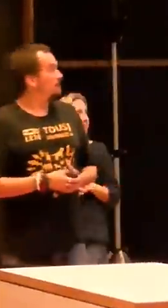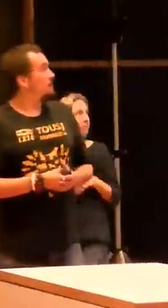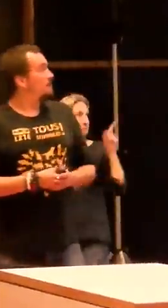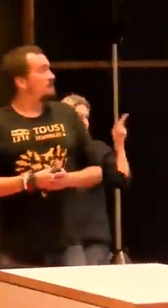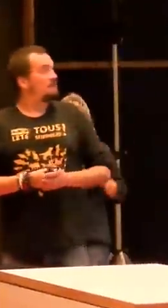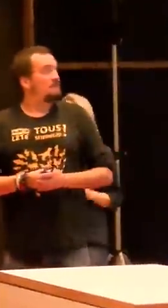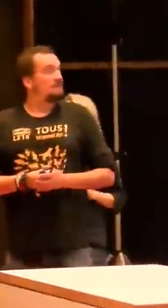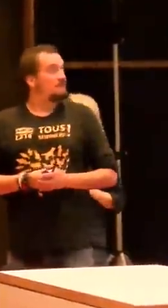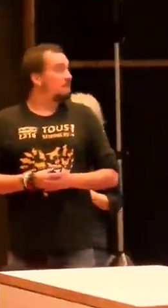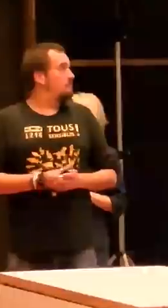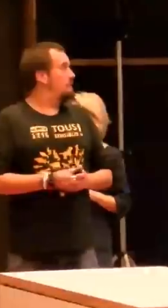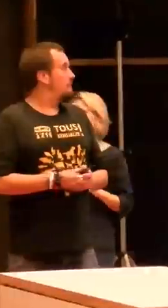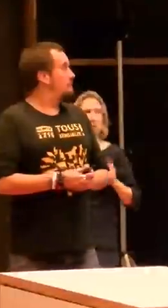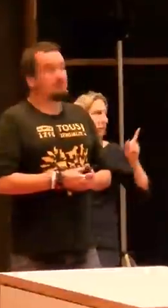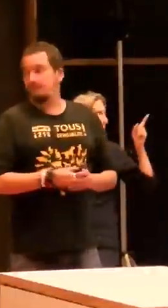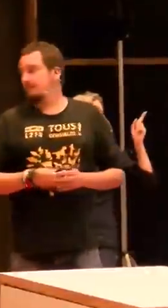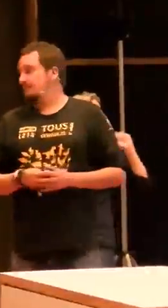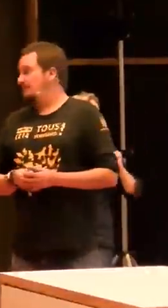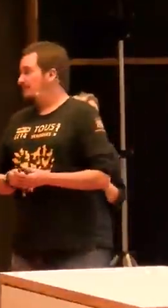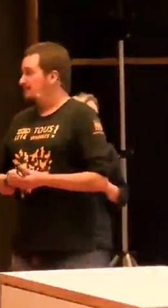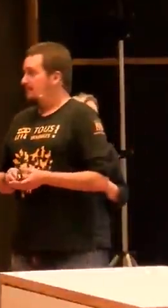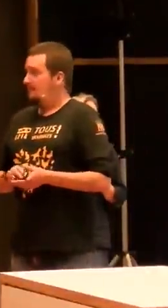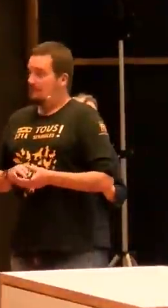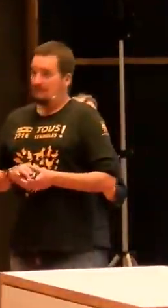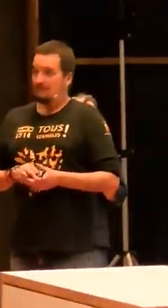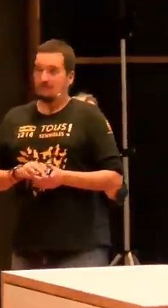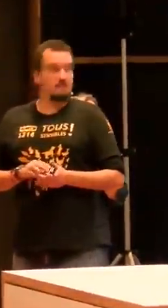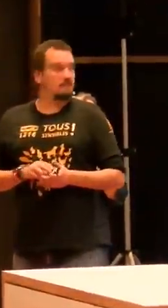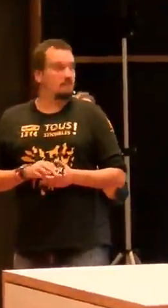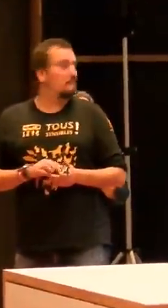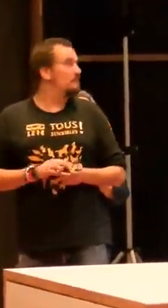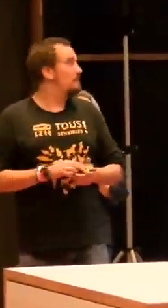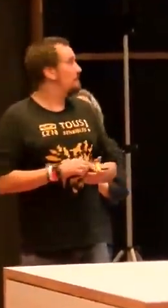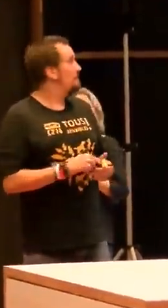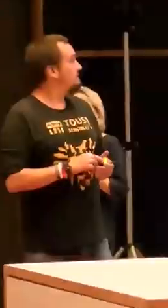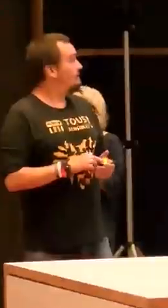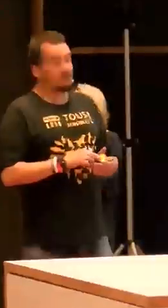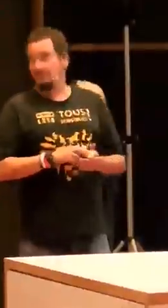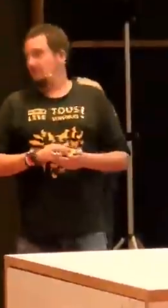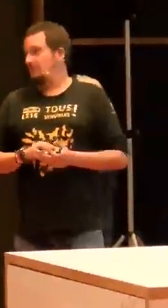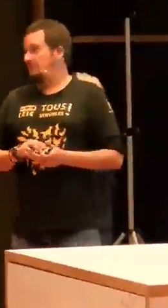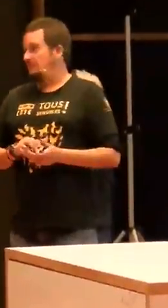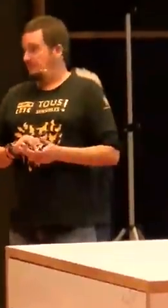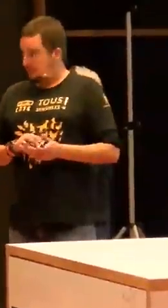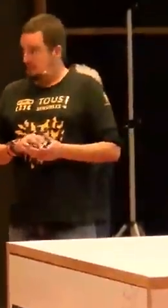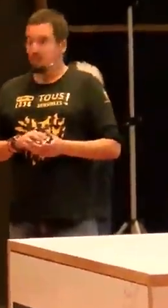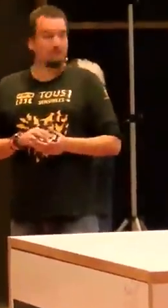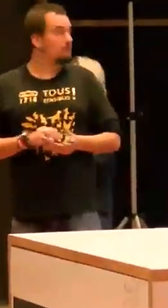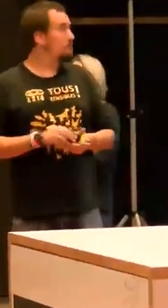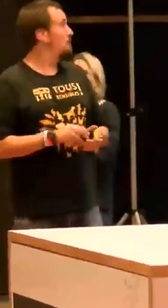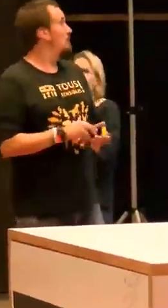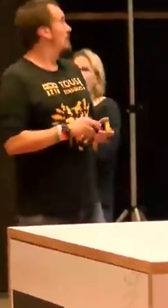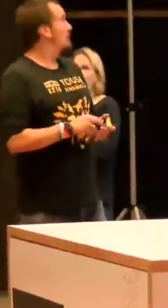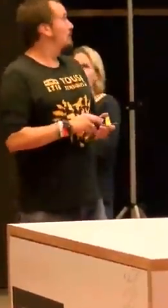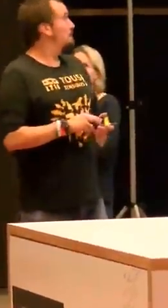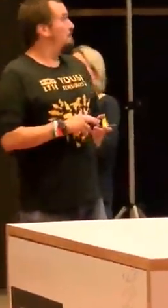Plus récemment, donc dans le cadre de l'enquête sur les élevages du groupe